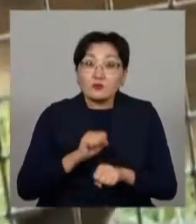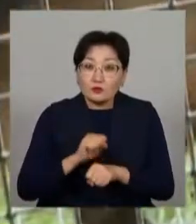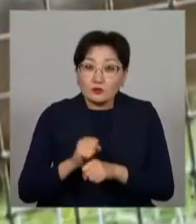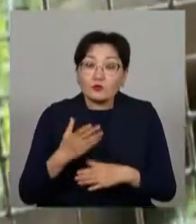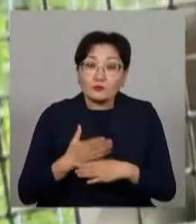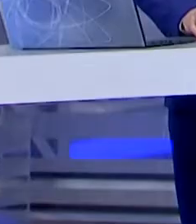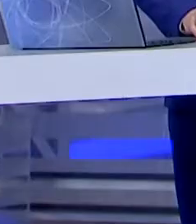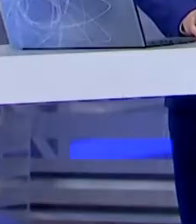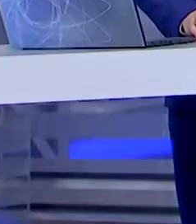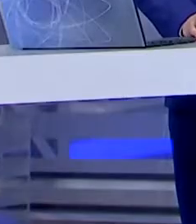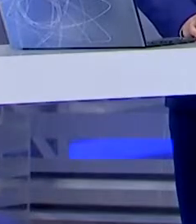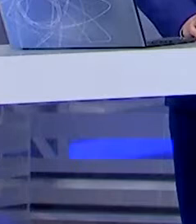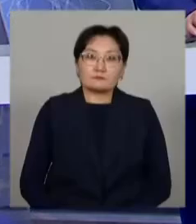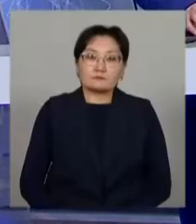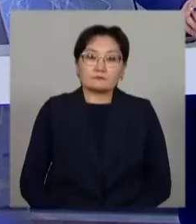көмектеседі.